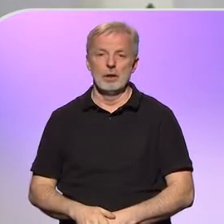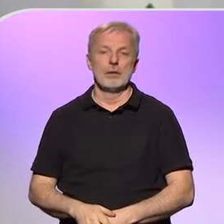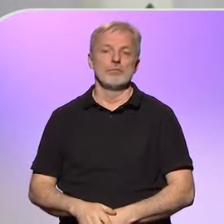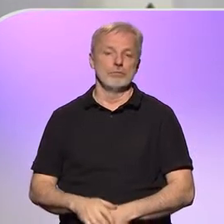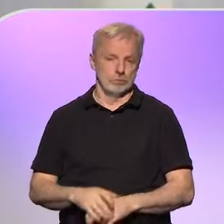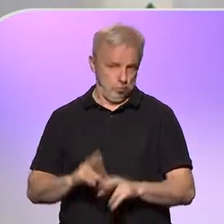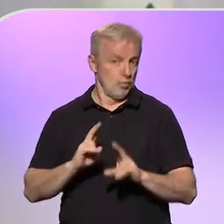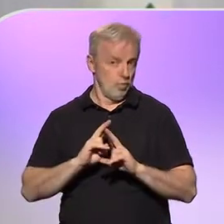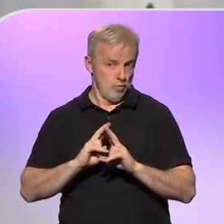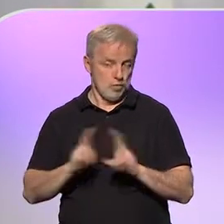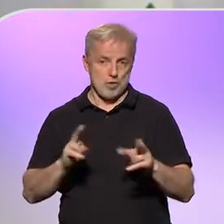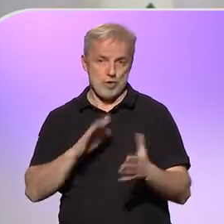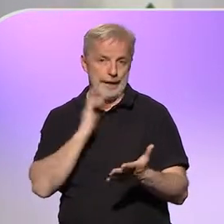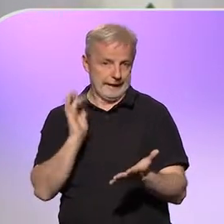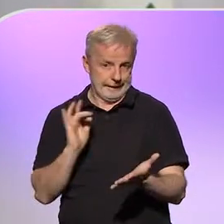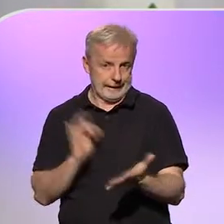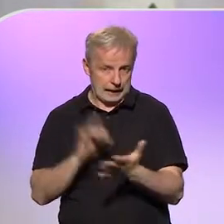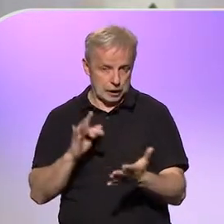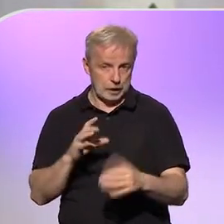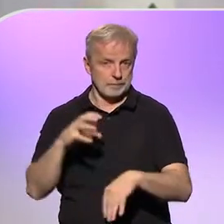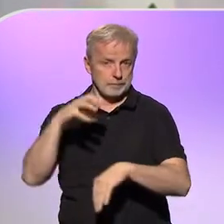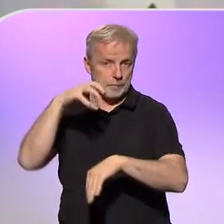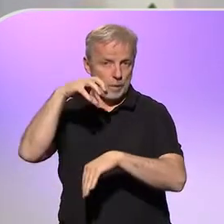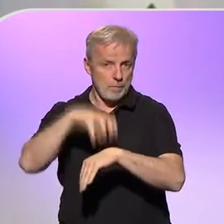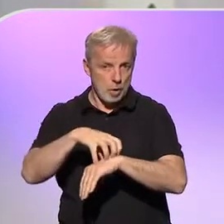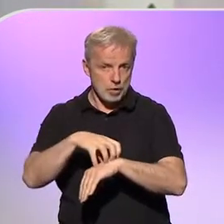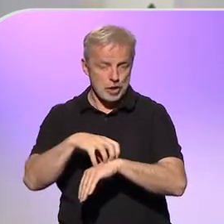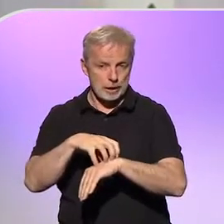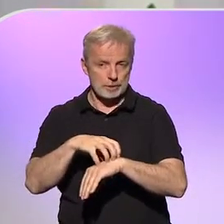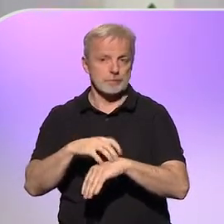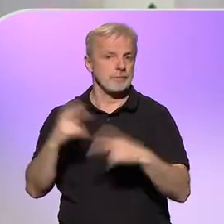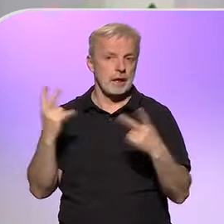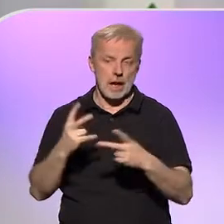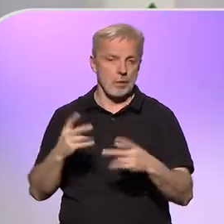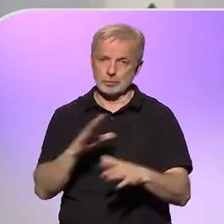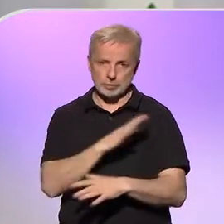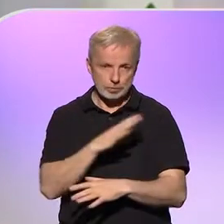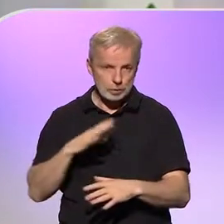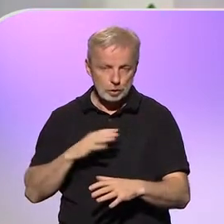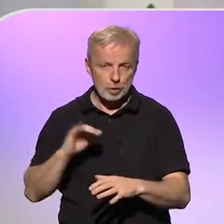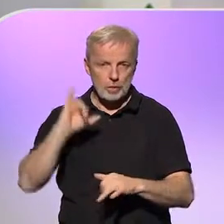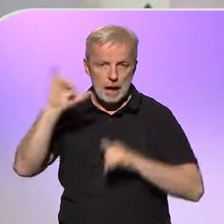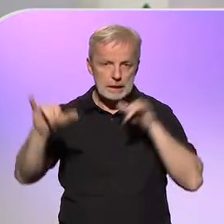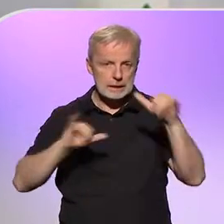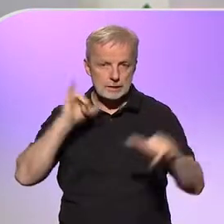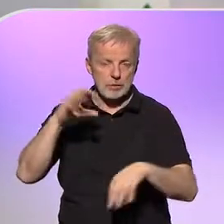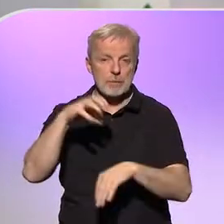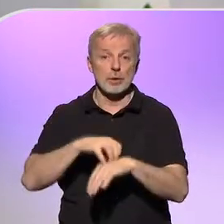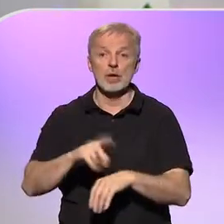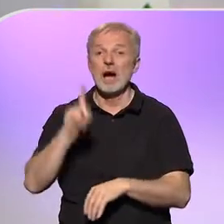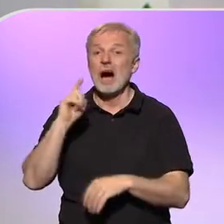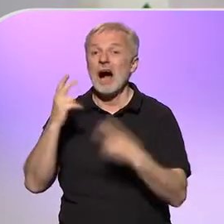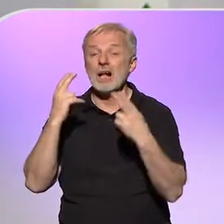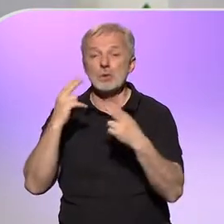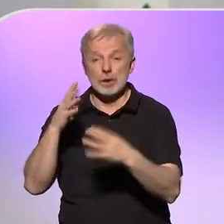To pojištění může kvalitativně být stejné, jako když si sednáváte zvlášť. Ale důležité se prověřit, když někam jedete, konkrétně,